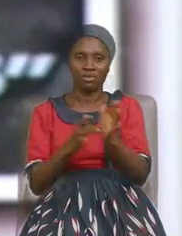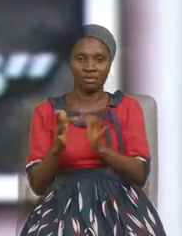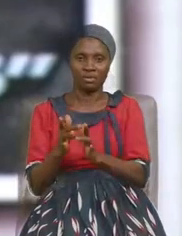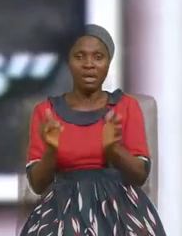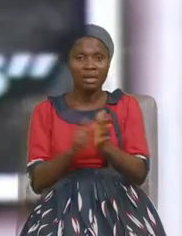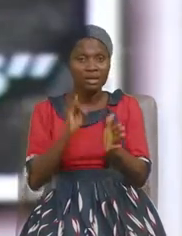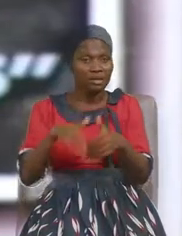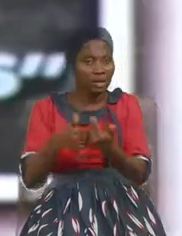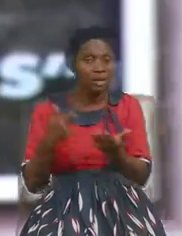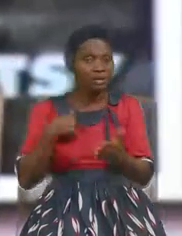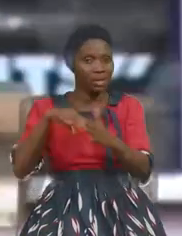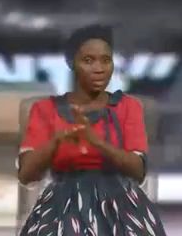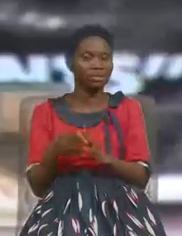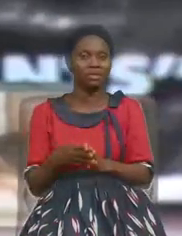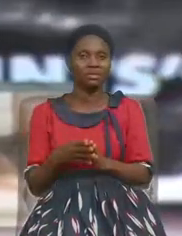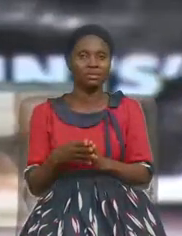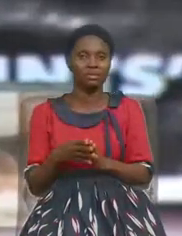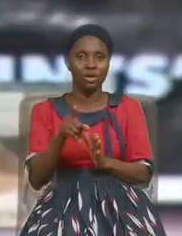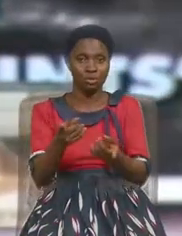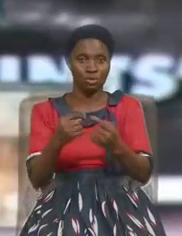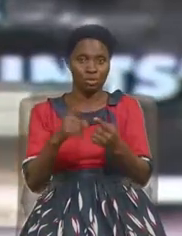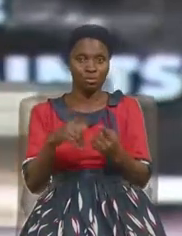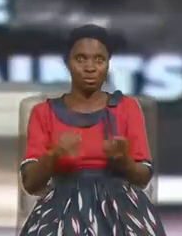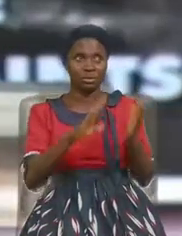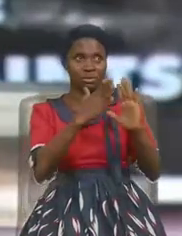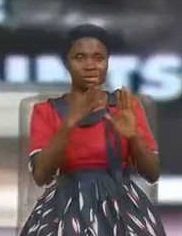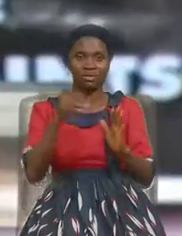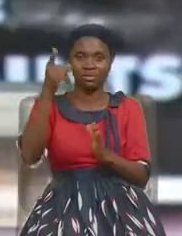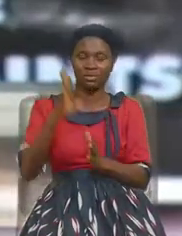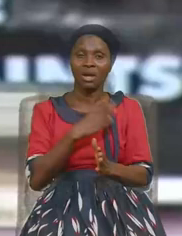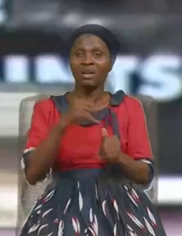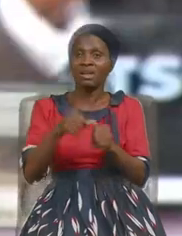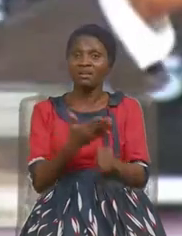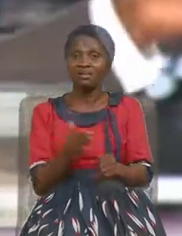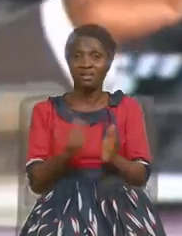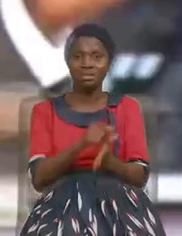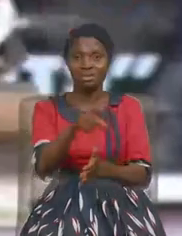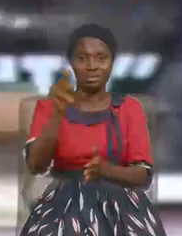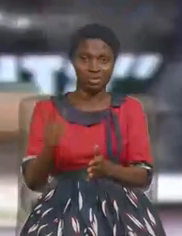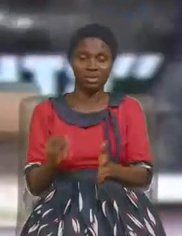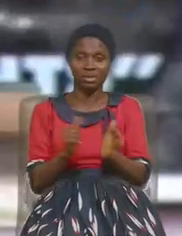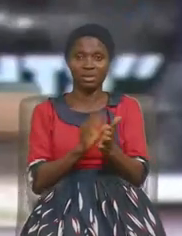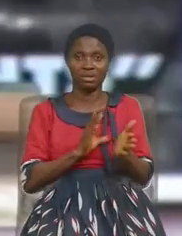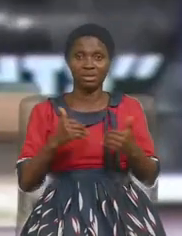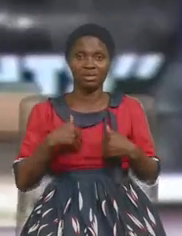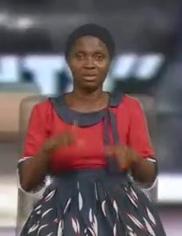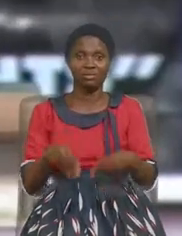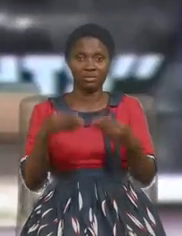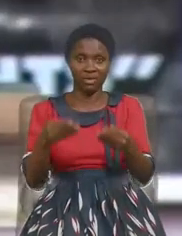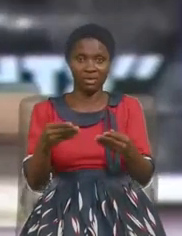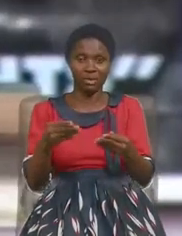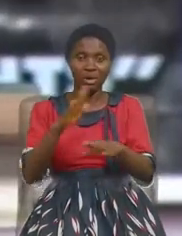Nous venons à la présence de Dieu. Et tout ce dont vous avez besoin, que Christ a pourvu sur la